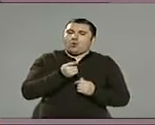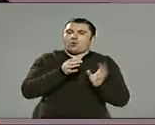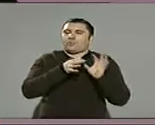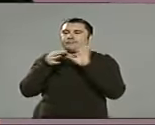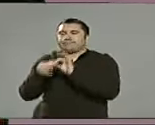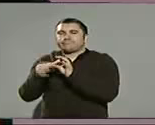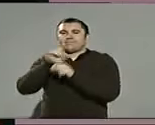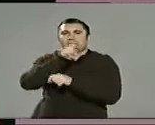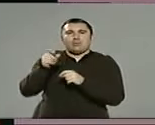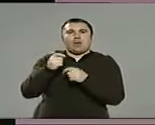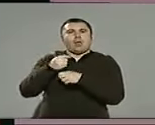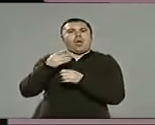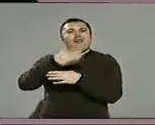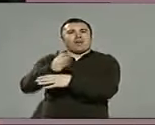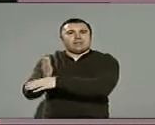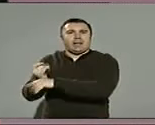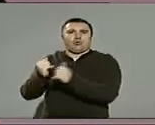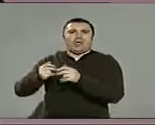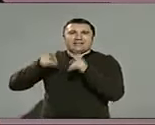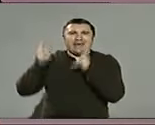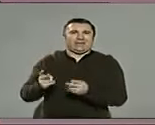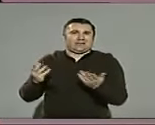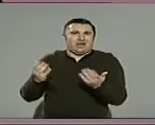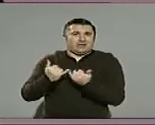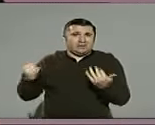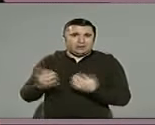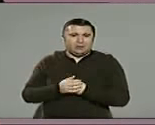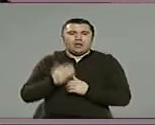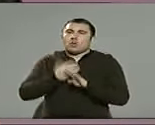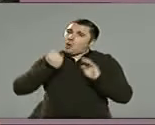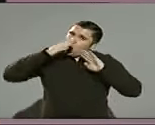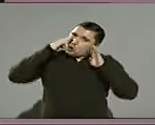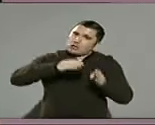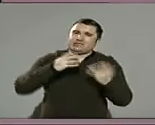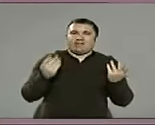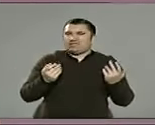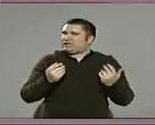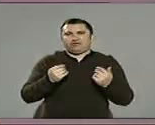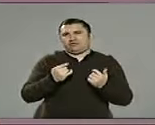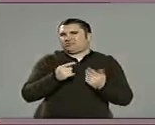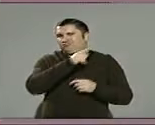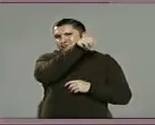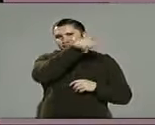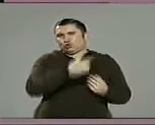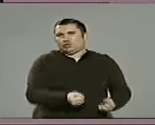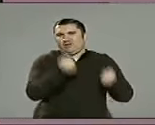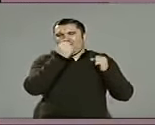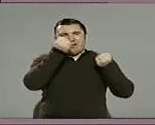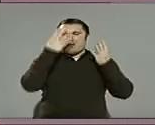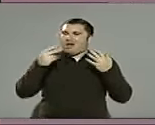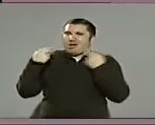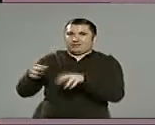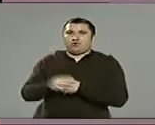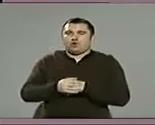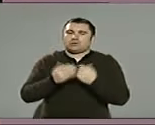und Gerechtigkeitsfragen geht, fällt es den Konservativen und Liberalen auch so schwer, sie klar und eindeutig zu beantworten. Denn soziale